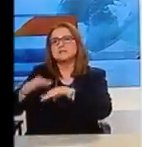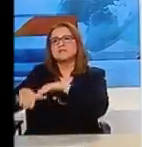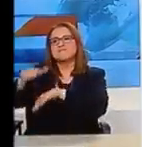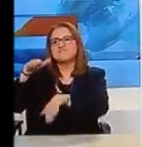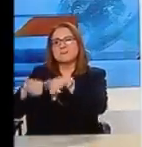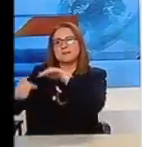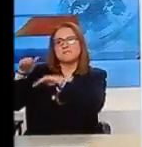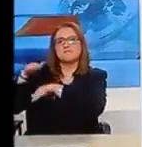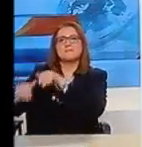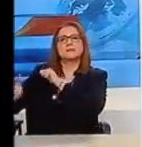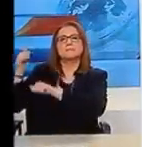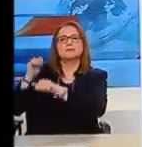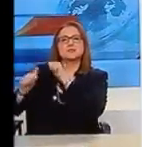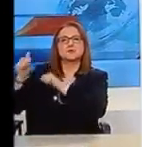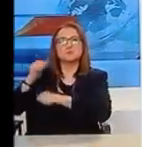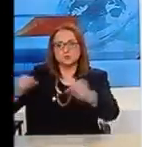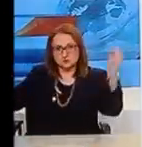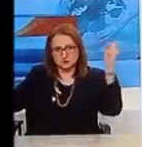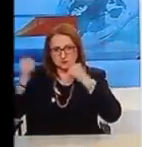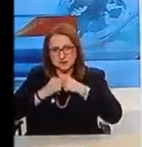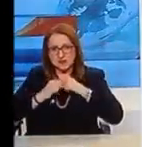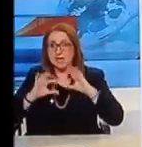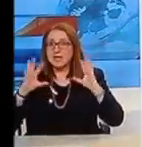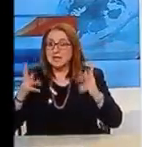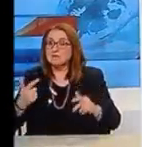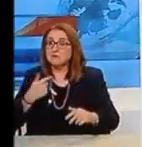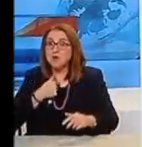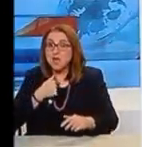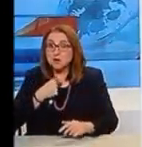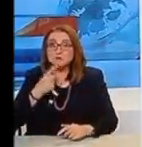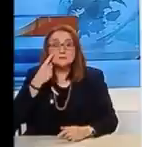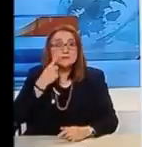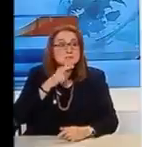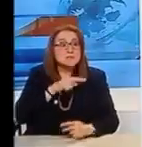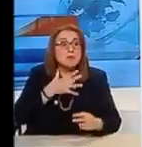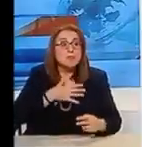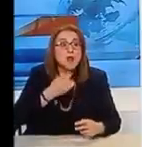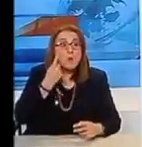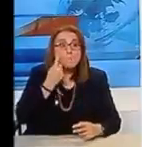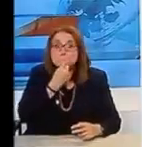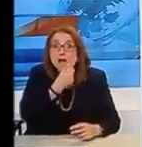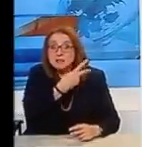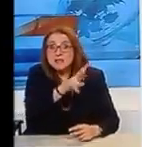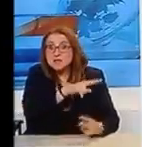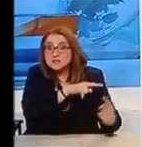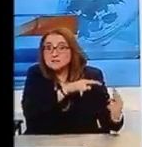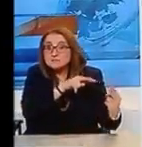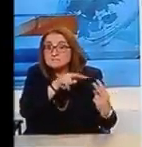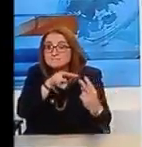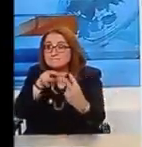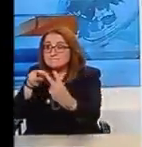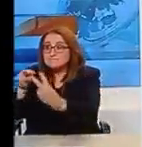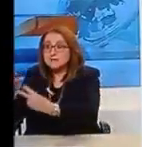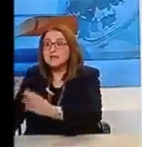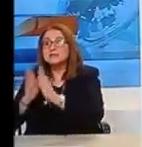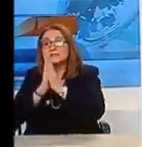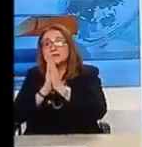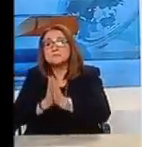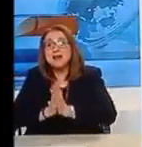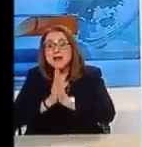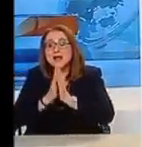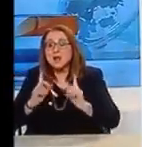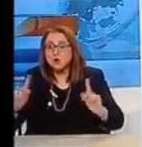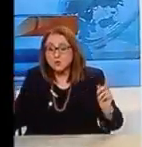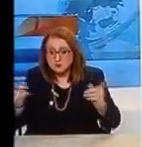και τόσο απλά. Γι' αυτό σας κοιτώ στα μάτια και σας ζητώ να κάνουμε τη μεγάλη ανατροπή. Να πάρουμε πίσω τις ζωές μας, να τηρήσουμε τα